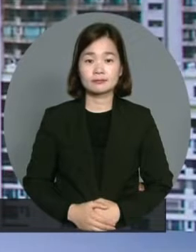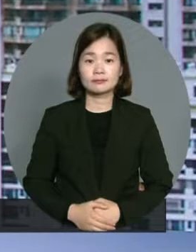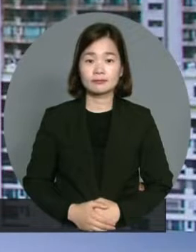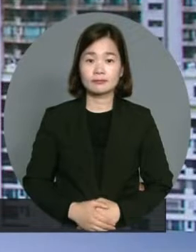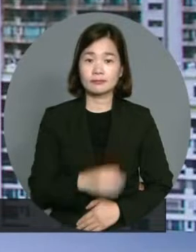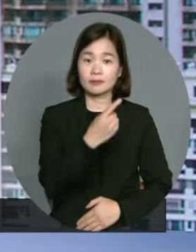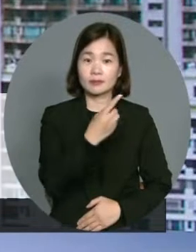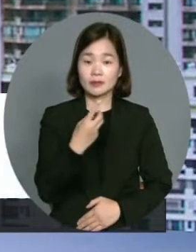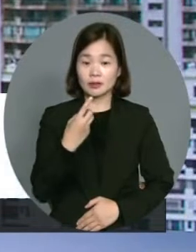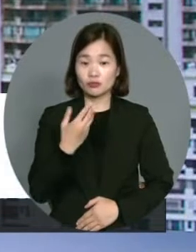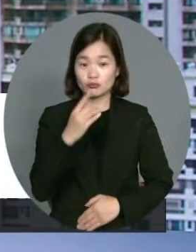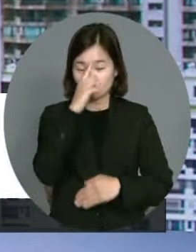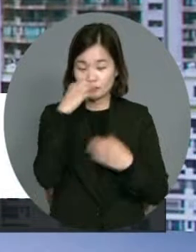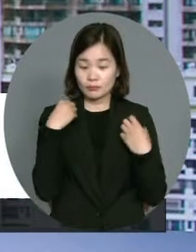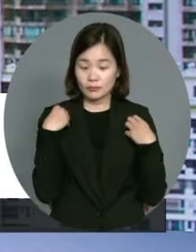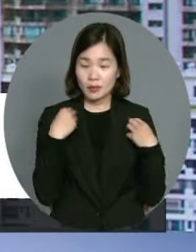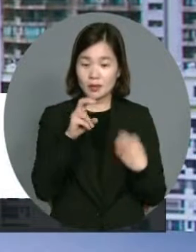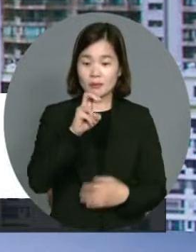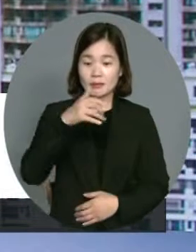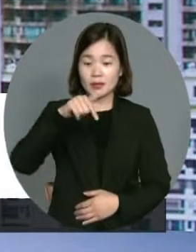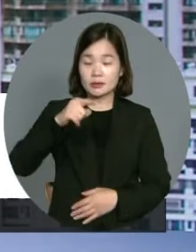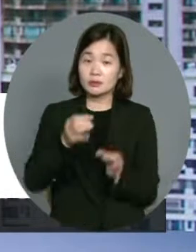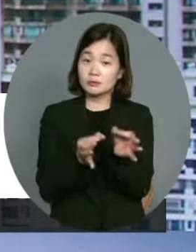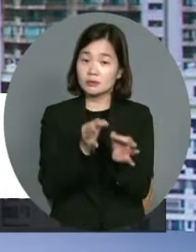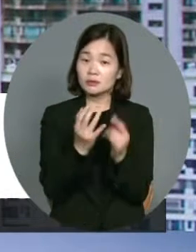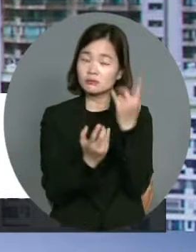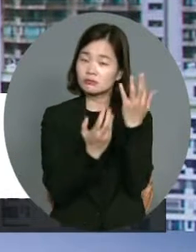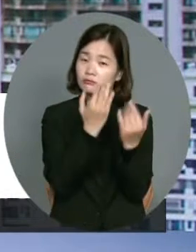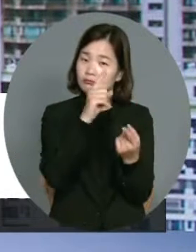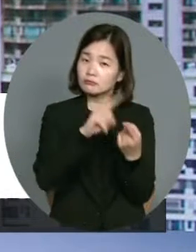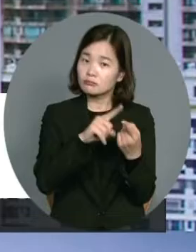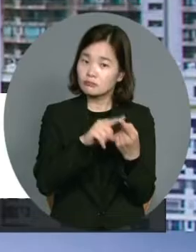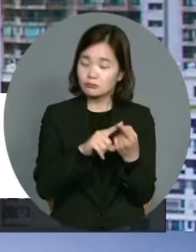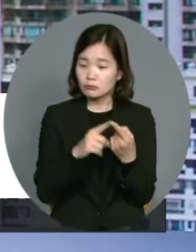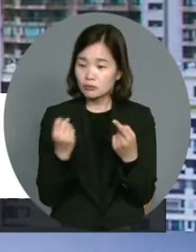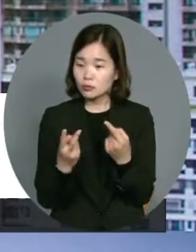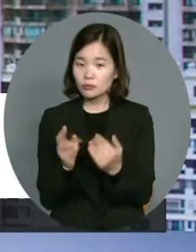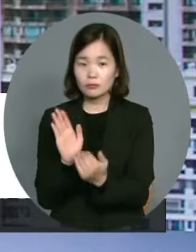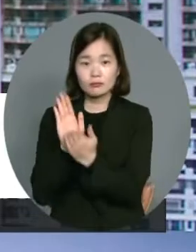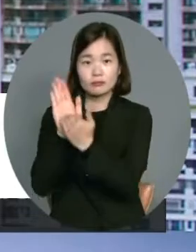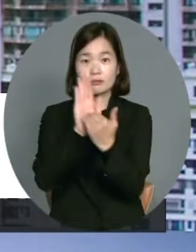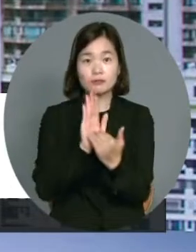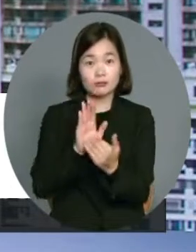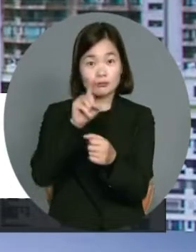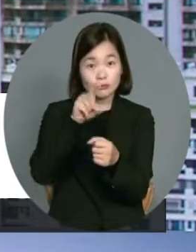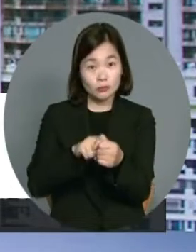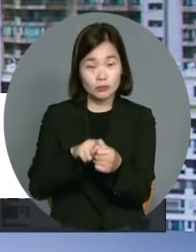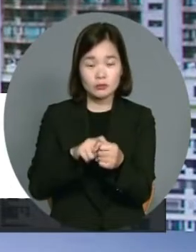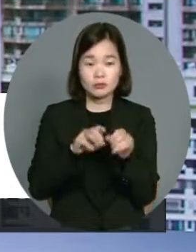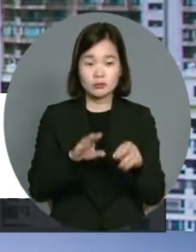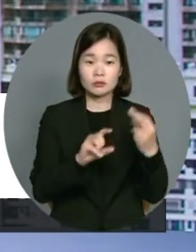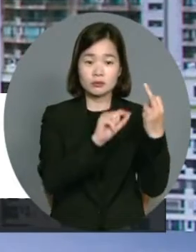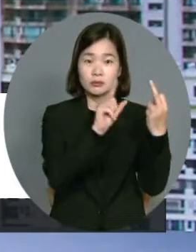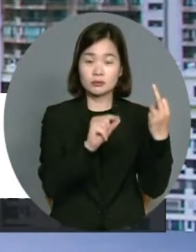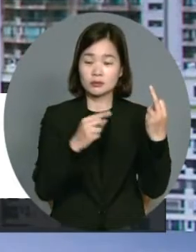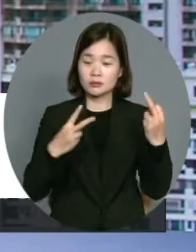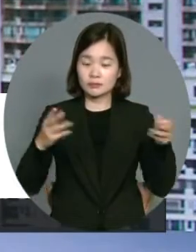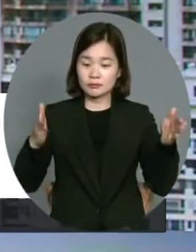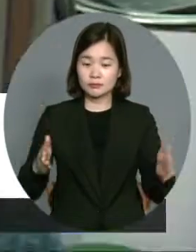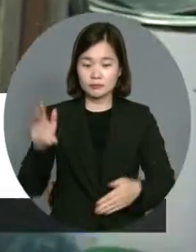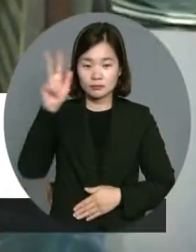소방청은 대구 농수산물 도매시장 화재와 관련해 유사 사고를 예방하기 위해 12월 2일까지